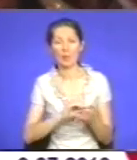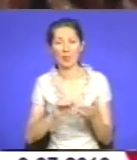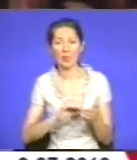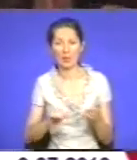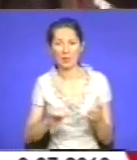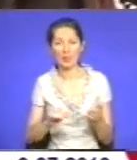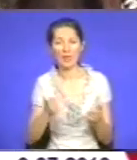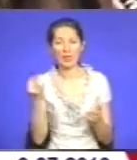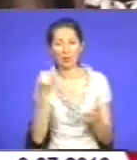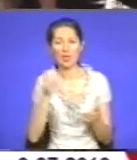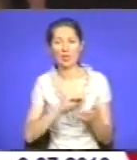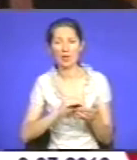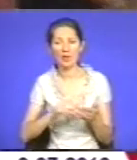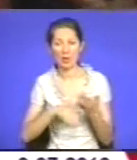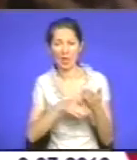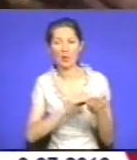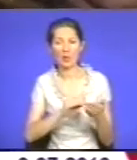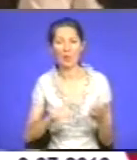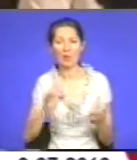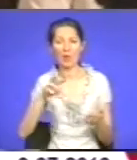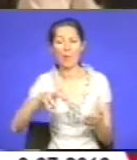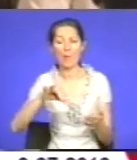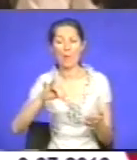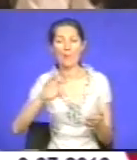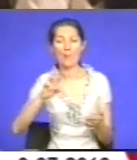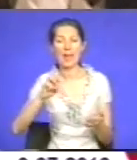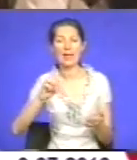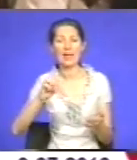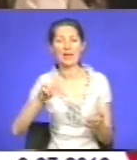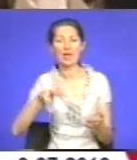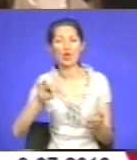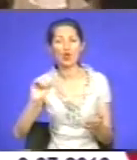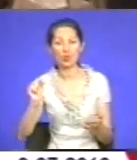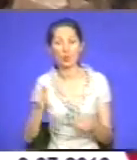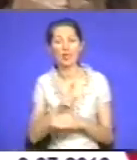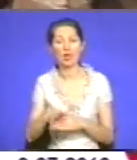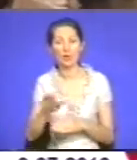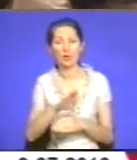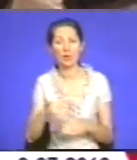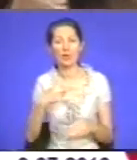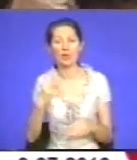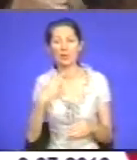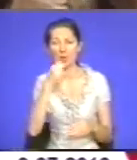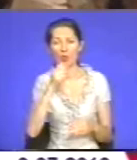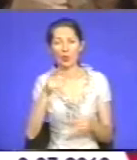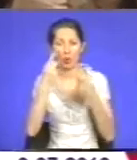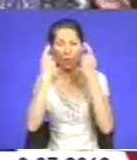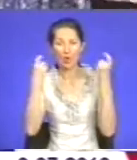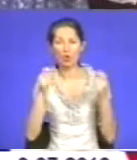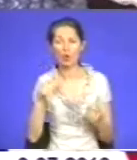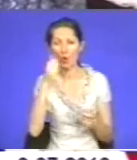Мельничук. На Тернопільщині 2012 рік було оголошено роком Богдана Лепкого. Прем'єра «Сотниківни» приурочена